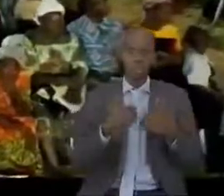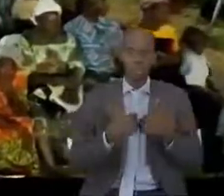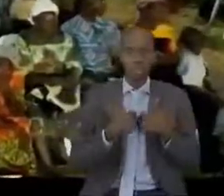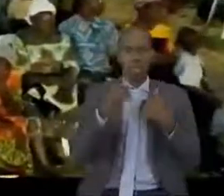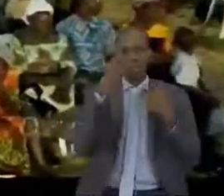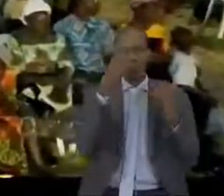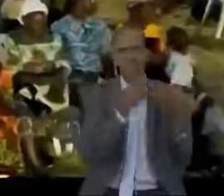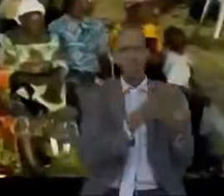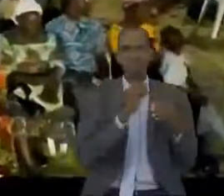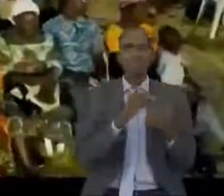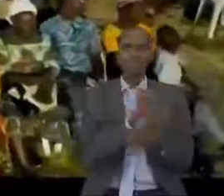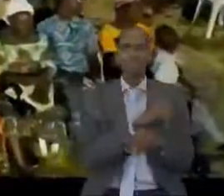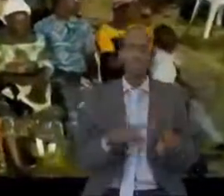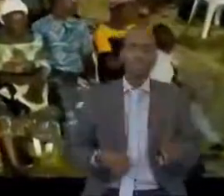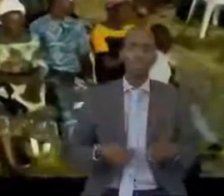Aujourd'hui, c'est mon jour.